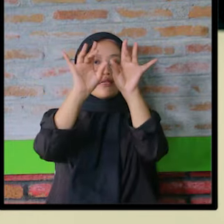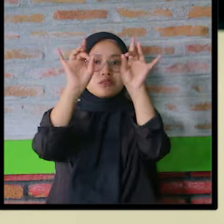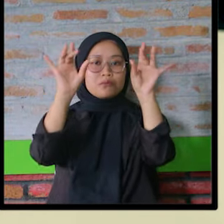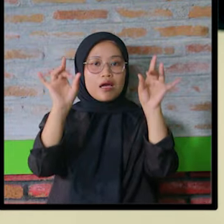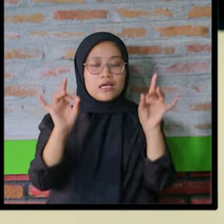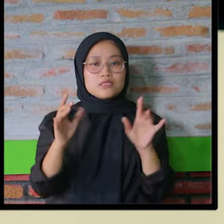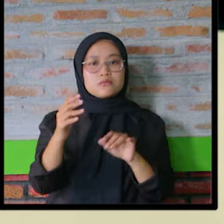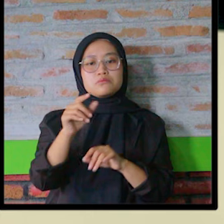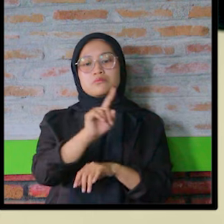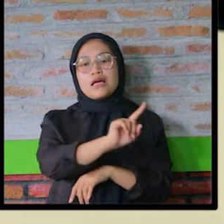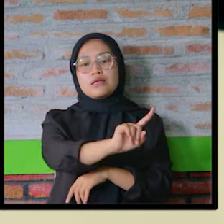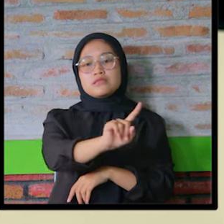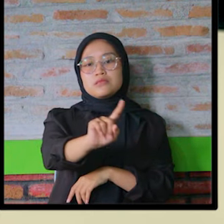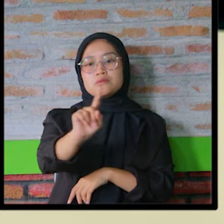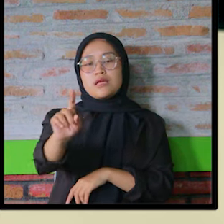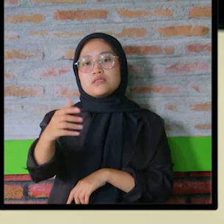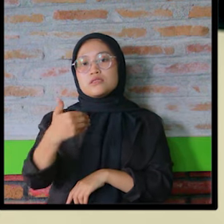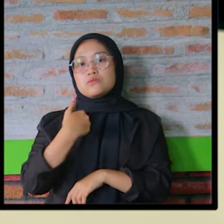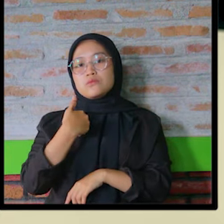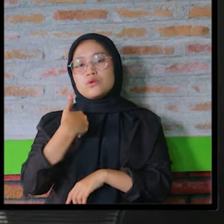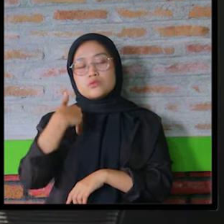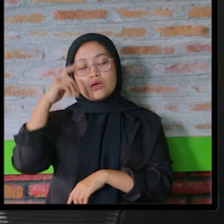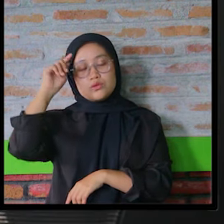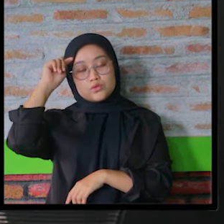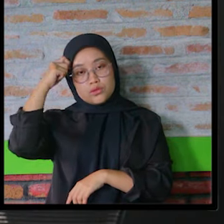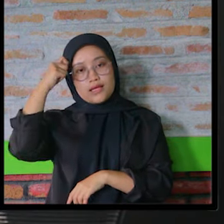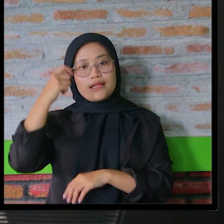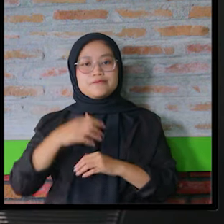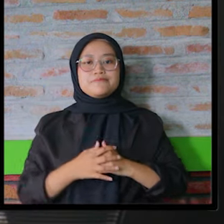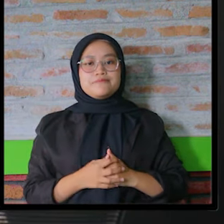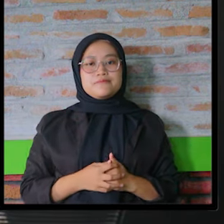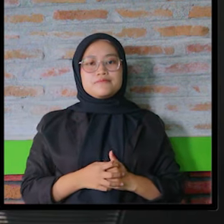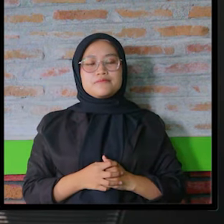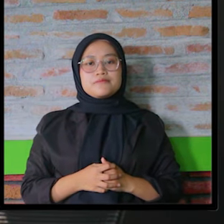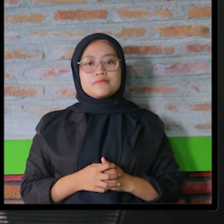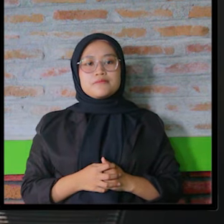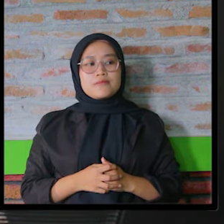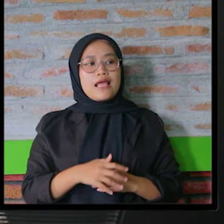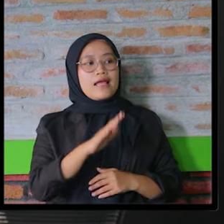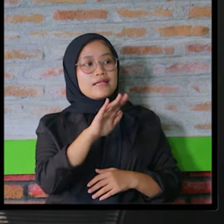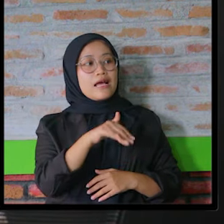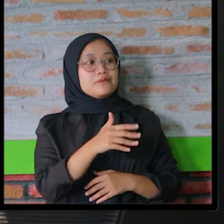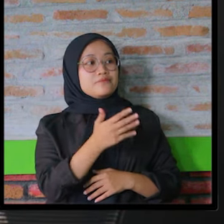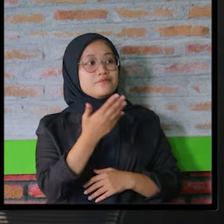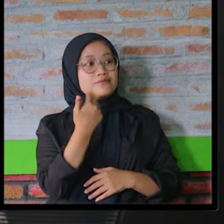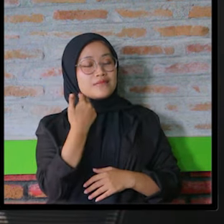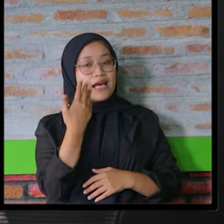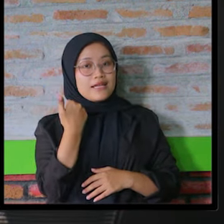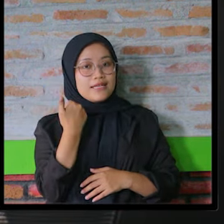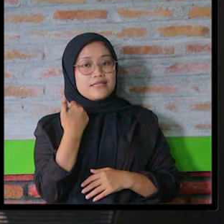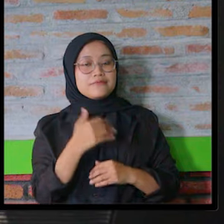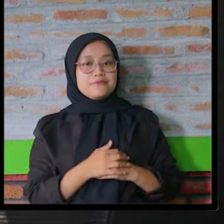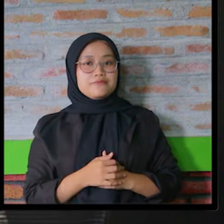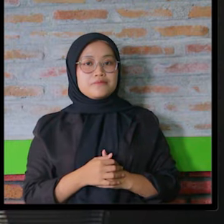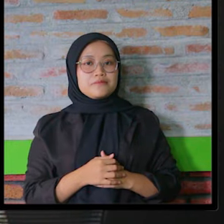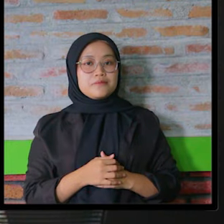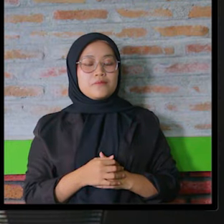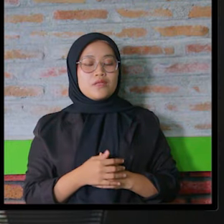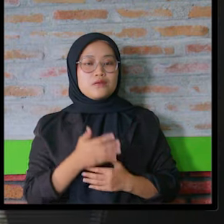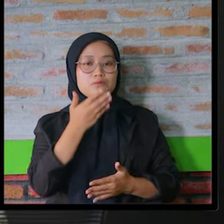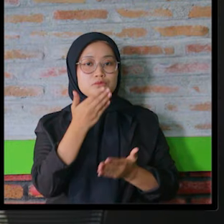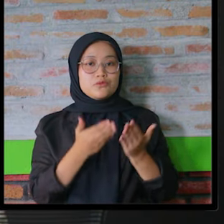ee kesulitanya oke bu nah ee tadi mungkin bisa di apa ya